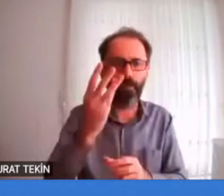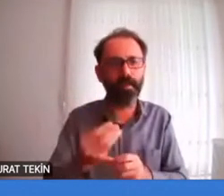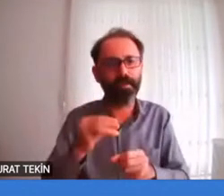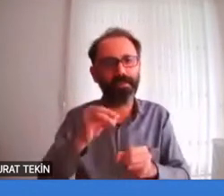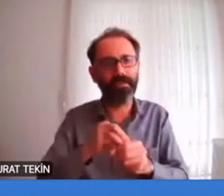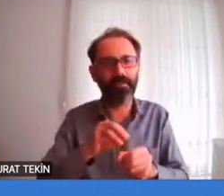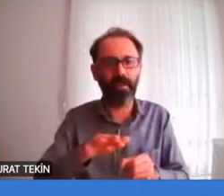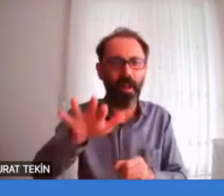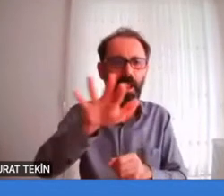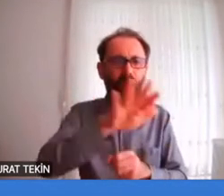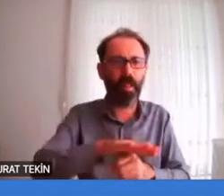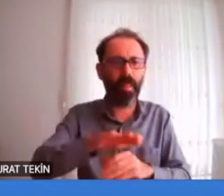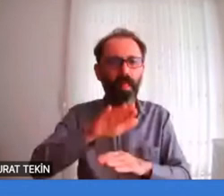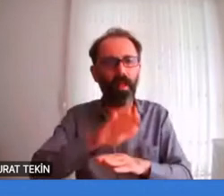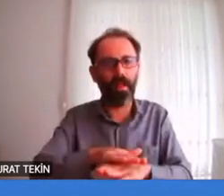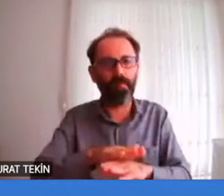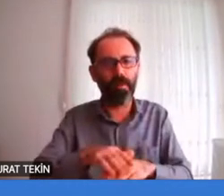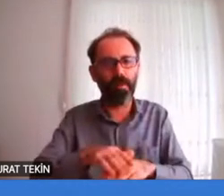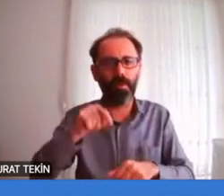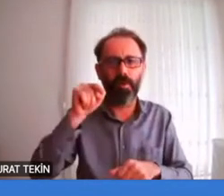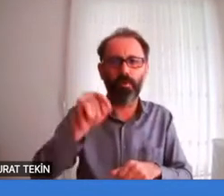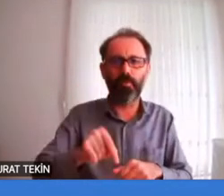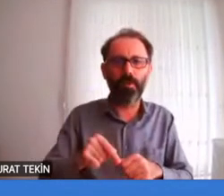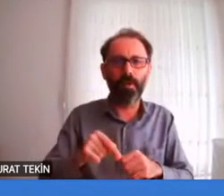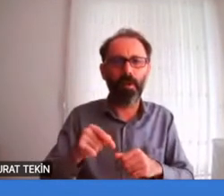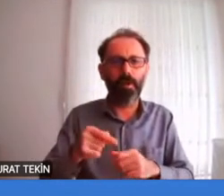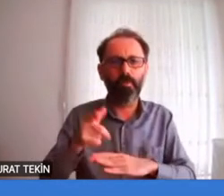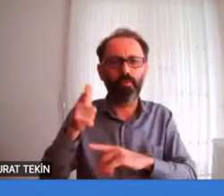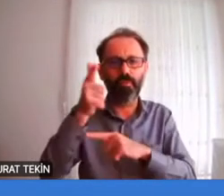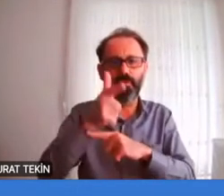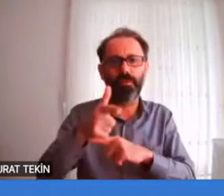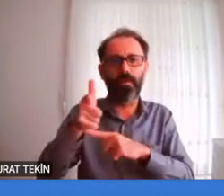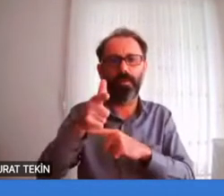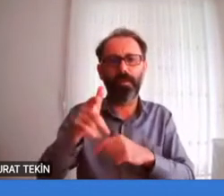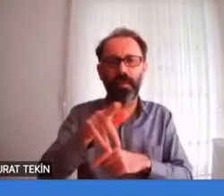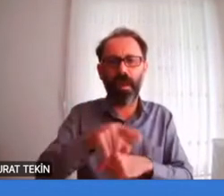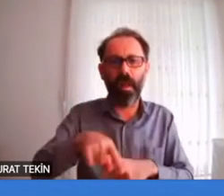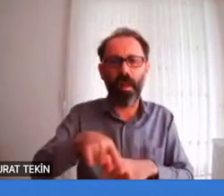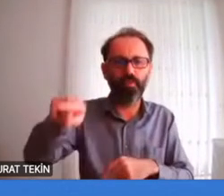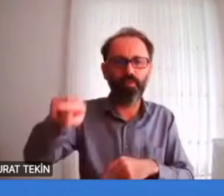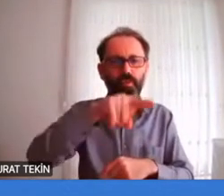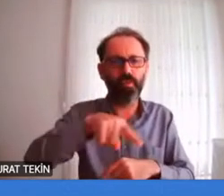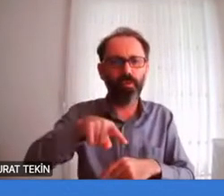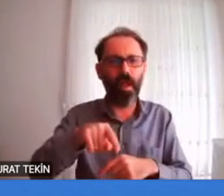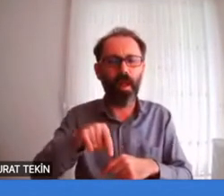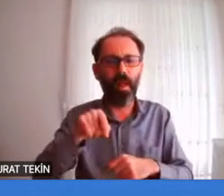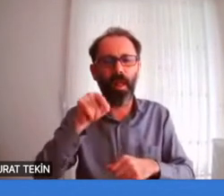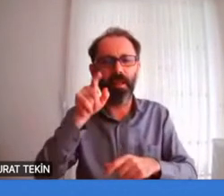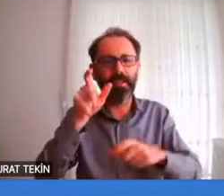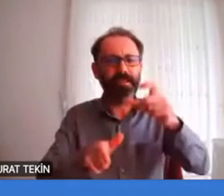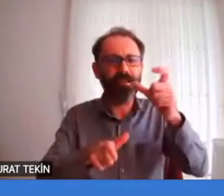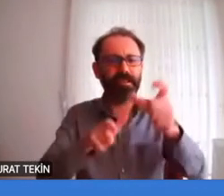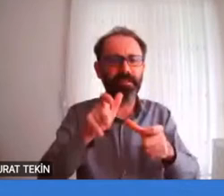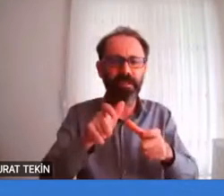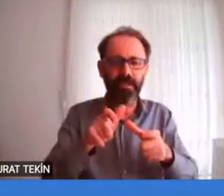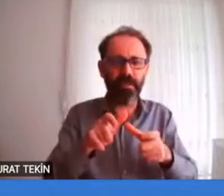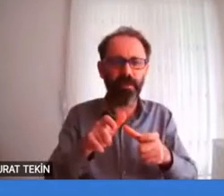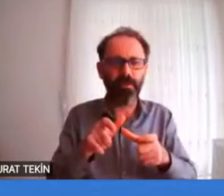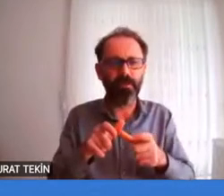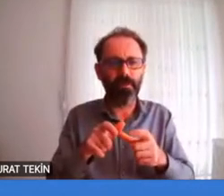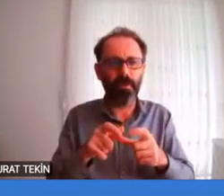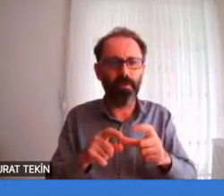diğer kamerada gördüğünüz teknik ekip inanılmazlar. Burada olmayan da var, şu anda değişenler de var ama